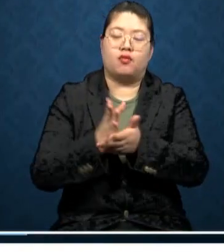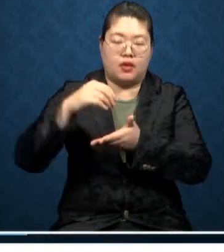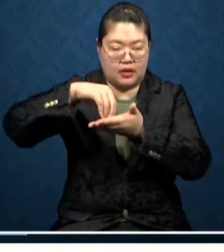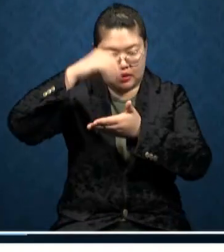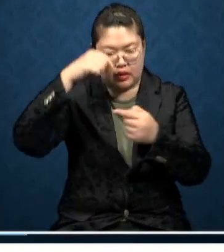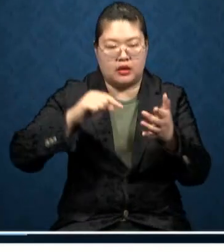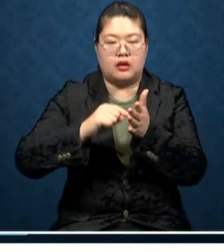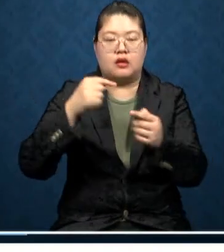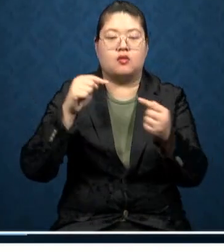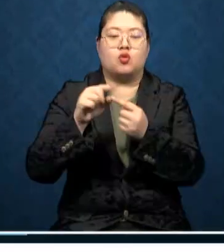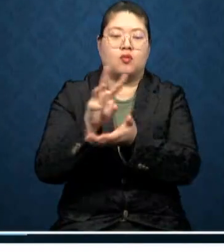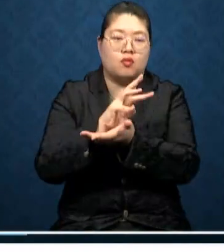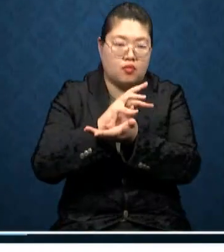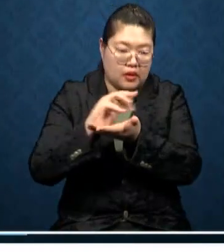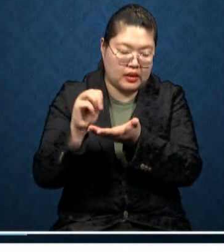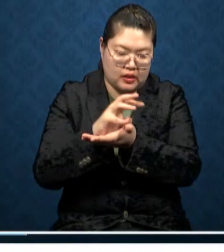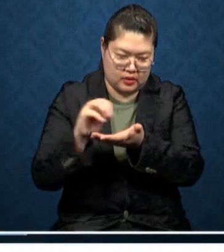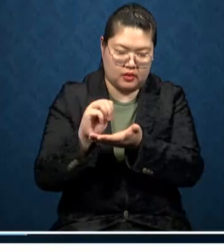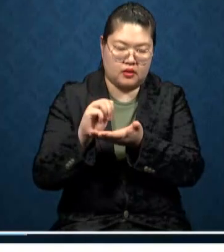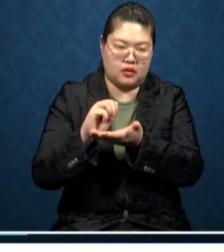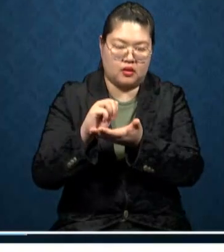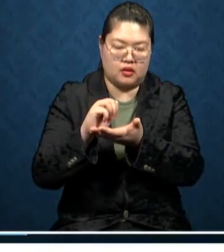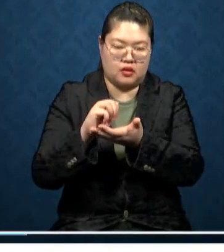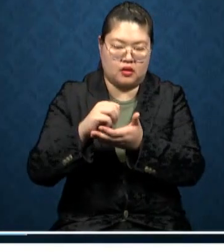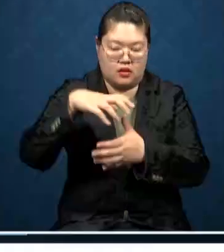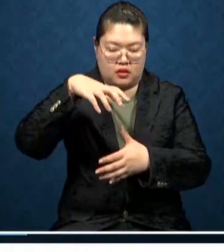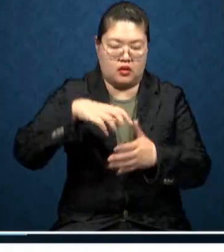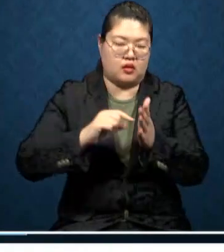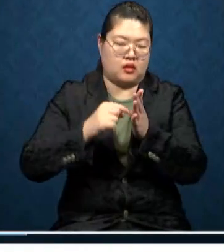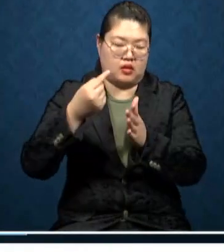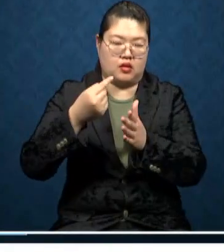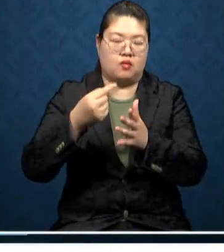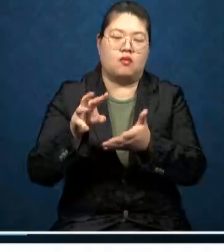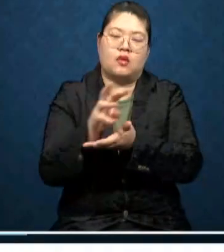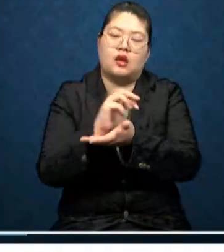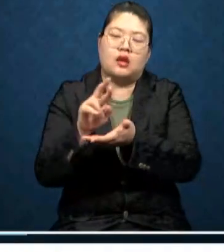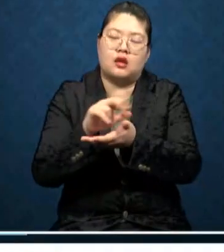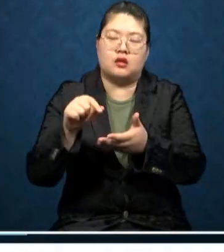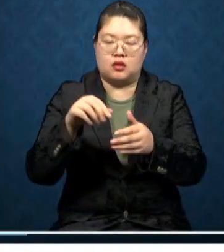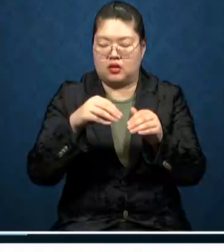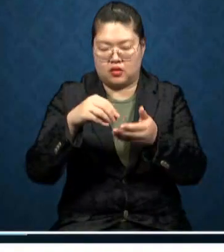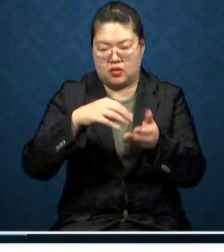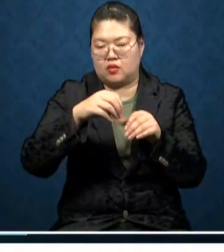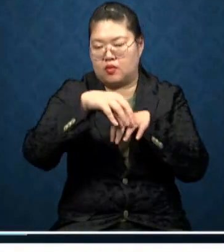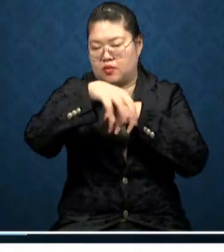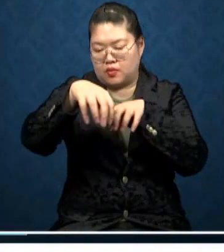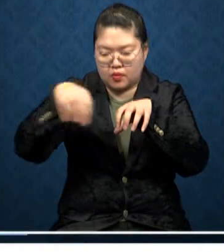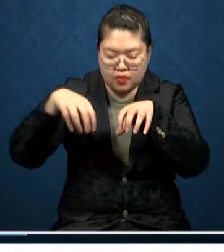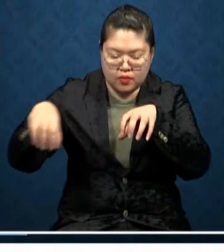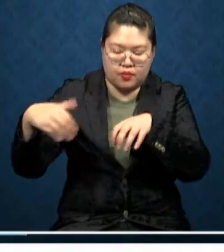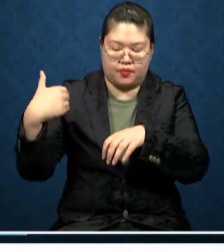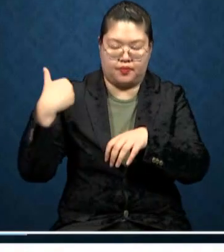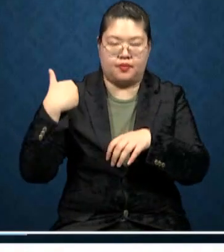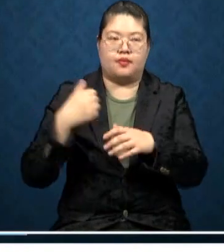มหาวิยาลัยต้นแบบและมหาราชภัฏต้นแบบขยายไปสู่มหาวิทยาลัยราชภัฏที่พร้อม